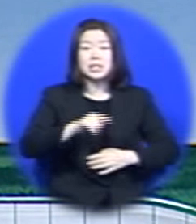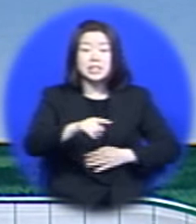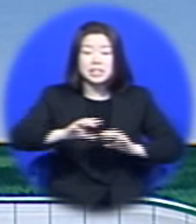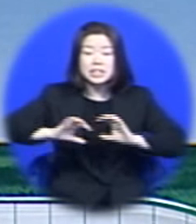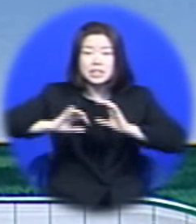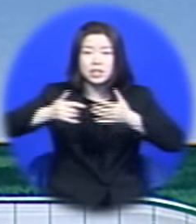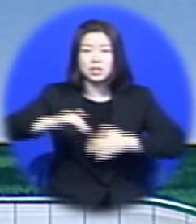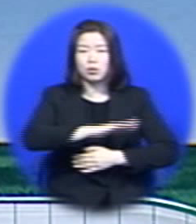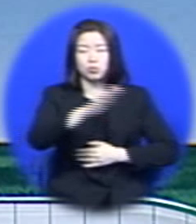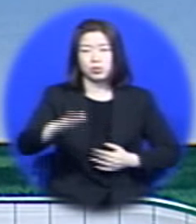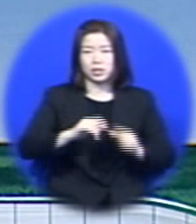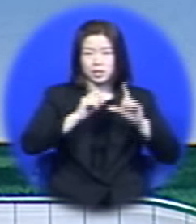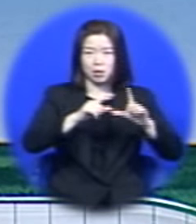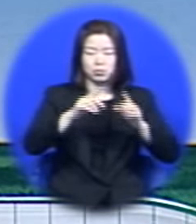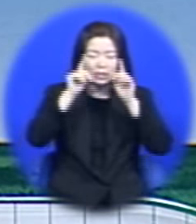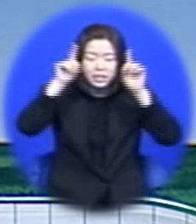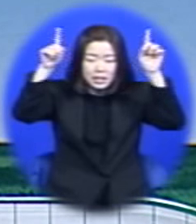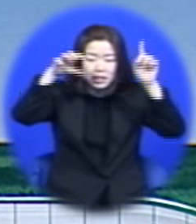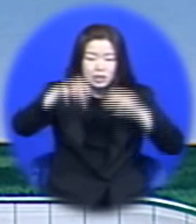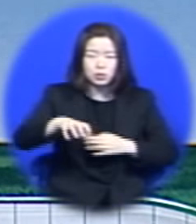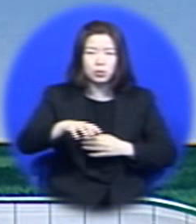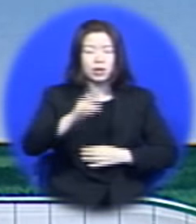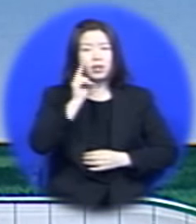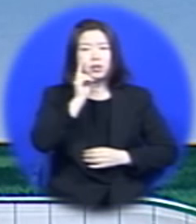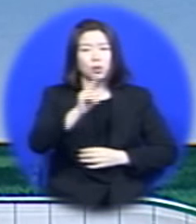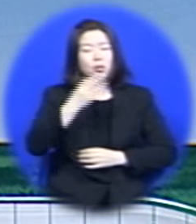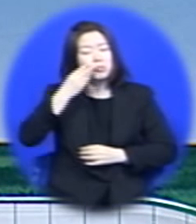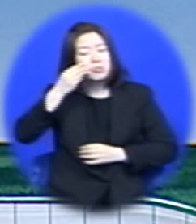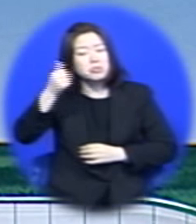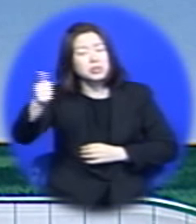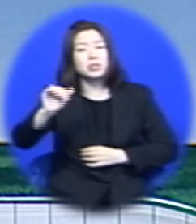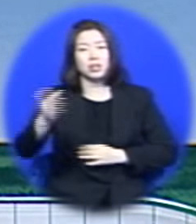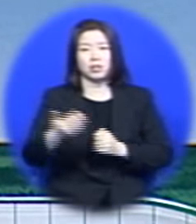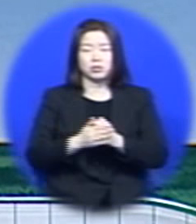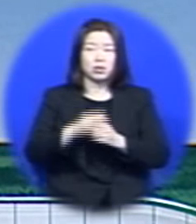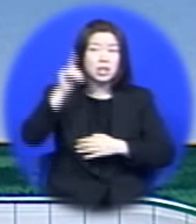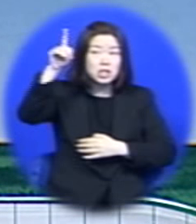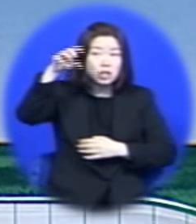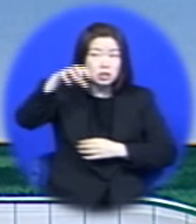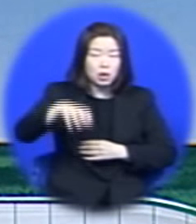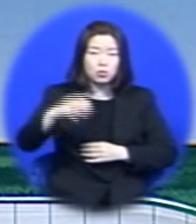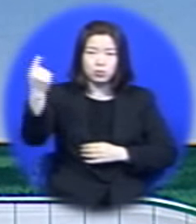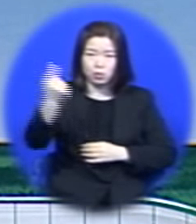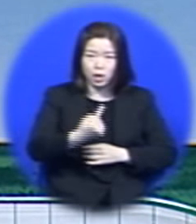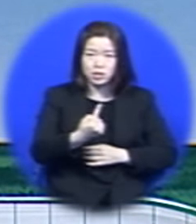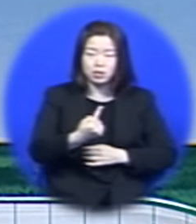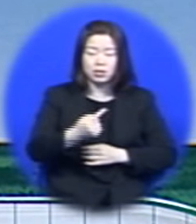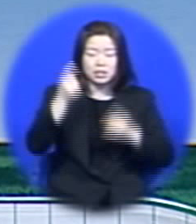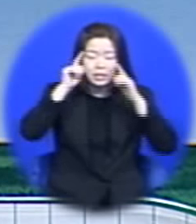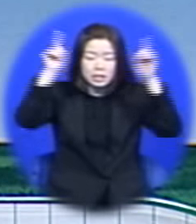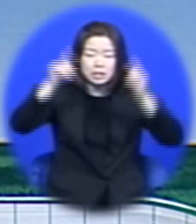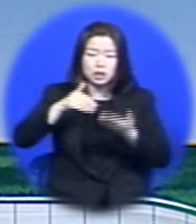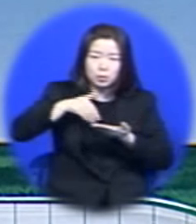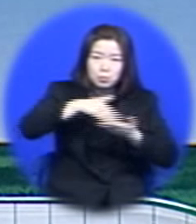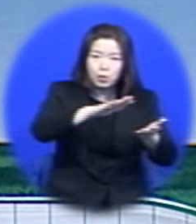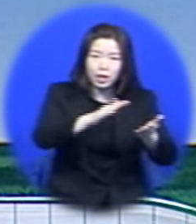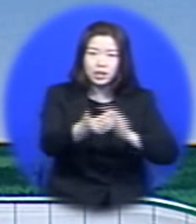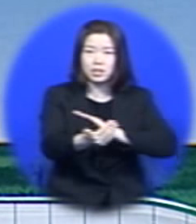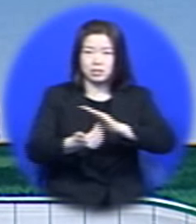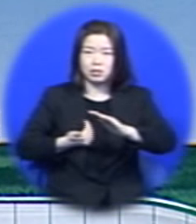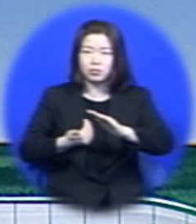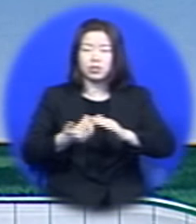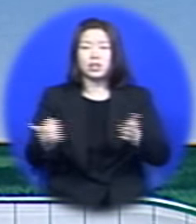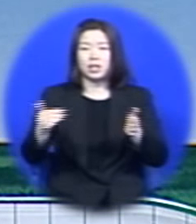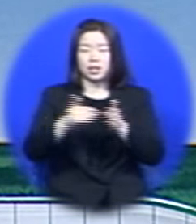대부분 지옥에 너무 익숙해져 있어서 천국이 임하여 지옥을 몰아내기 전까지